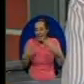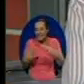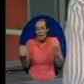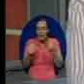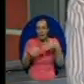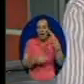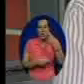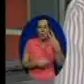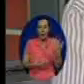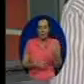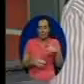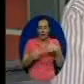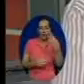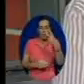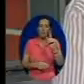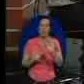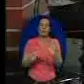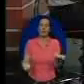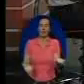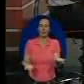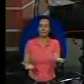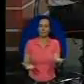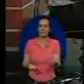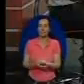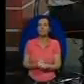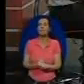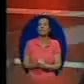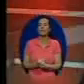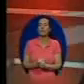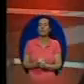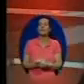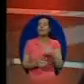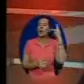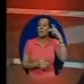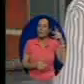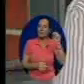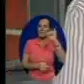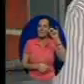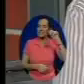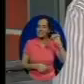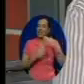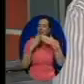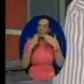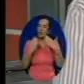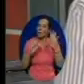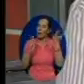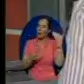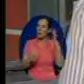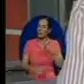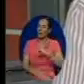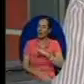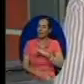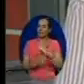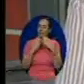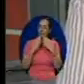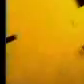יומיים וחצי. כן. אחרי יומיים וחצי זה כבר לא תקף. יקוב הדין את ההר, אבל לא כאן. פרופסור סינה דויץ', תודה רבה לך, זה היה מאוד מעניין, תודה.